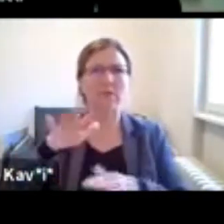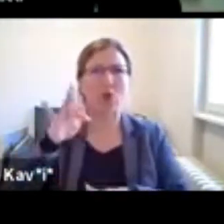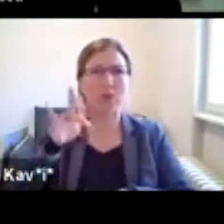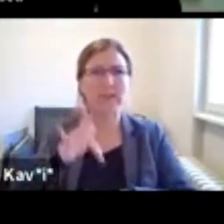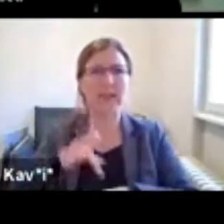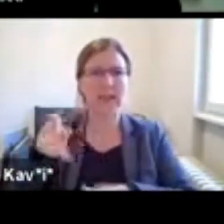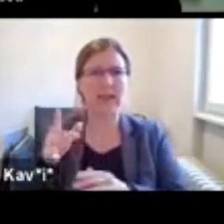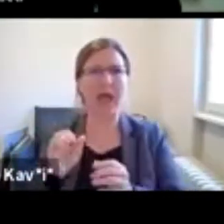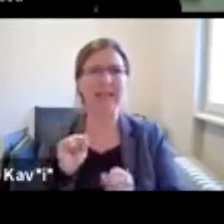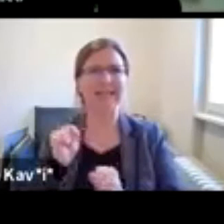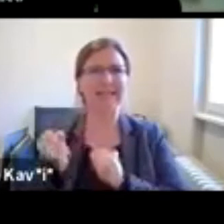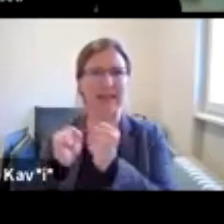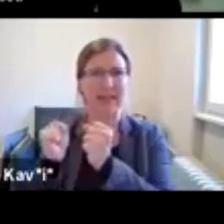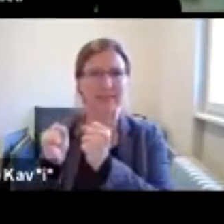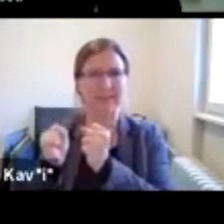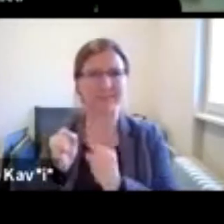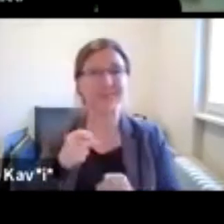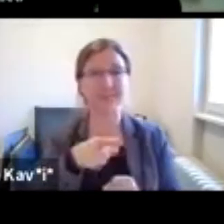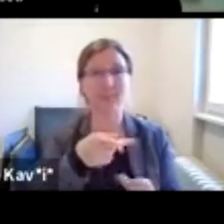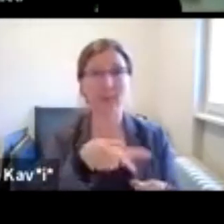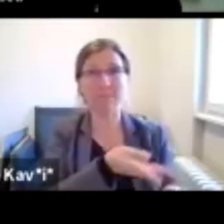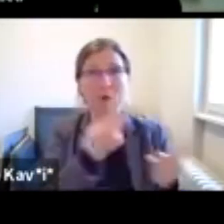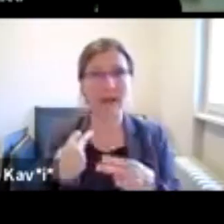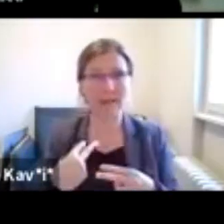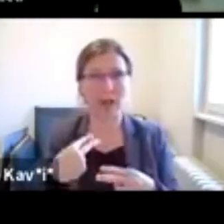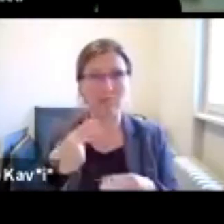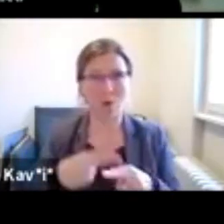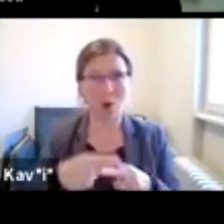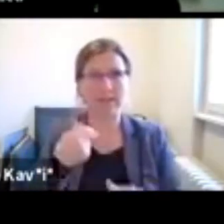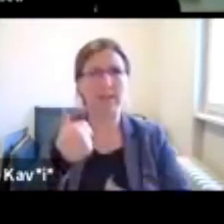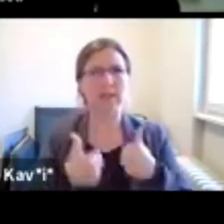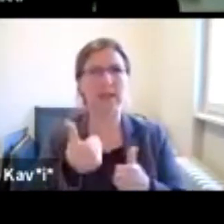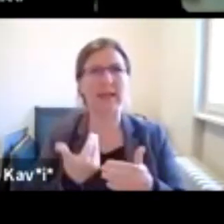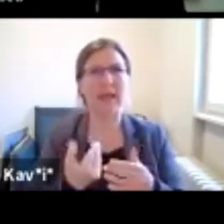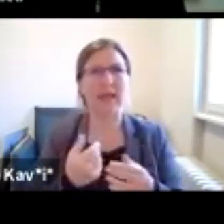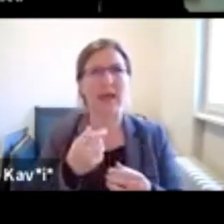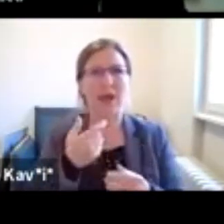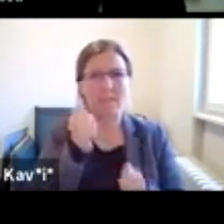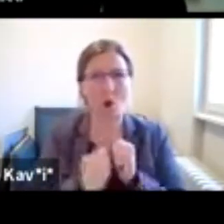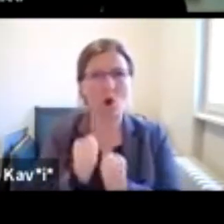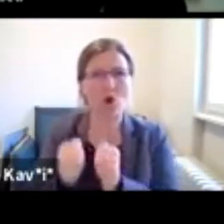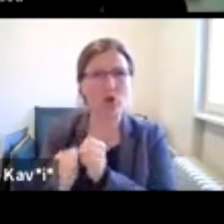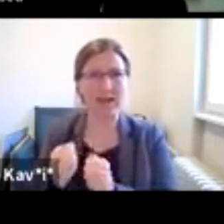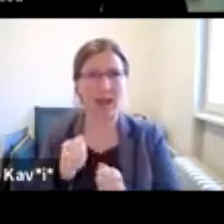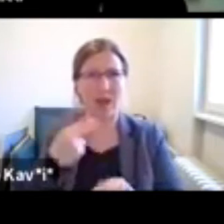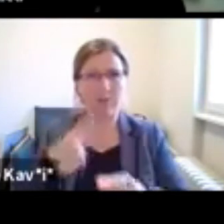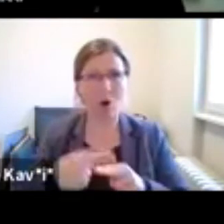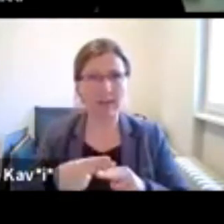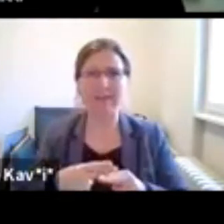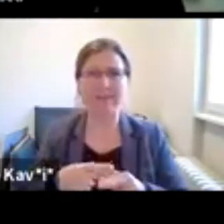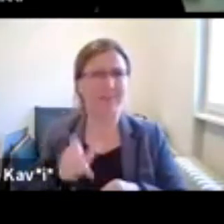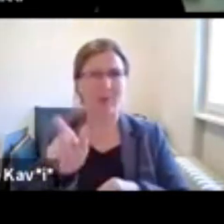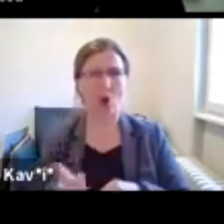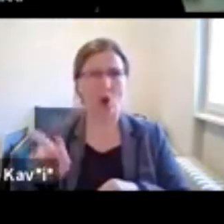A relaps kao takav, odnosno pogoršanje stanja, može dovesti do lošije osobne higijene, nemogućnosti